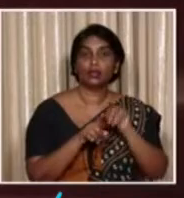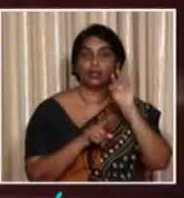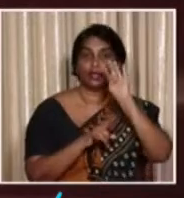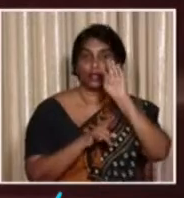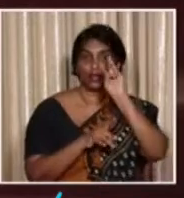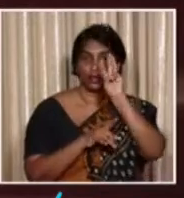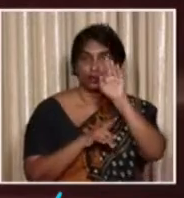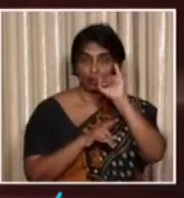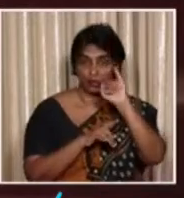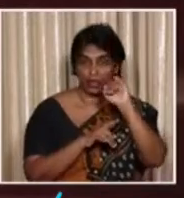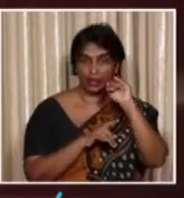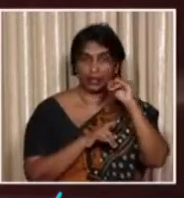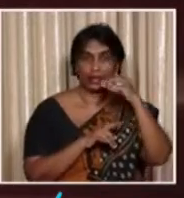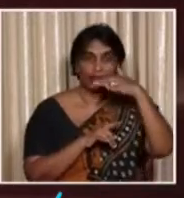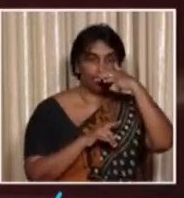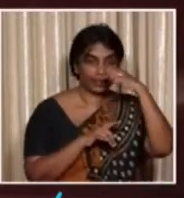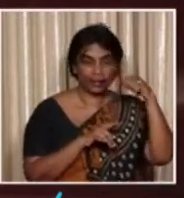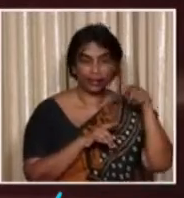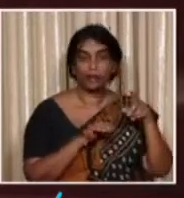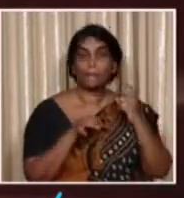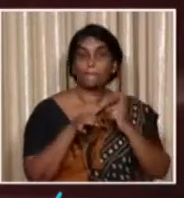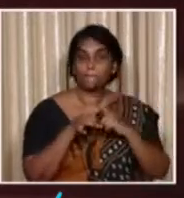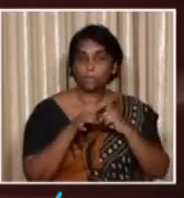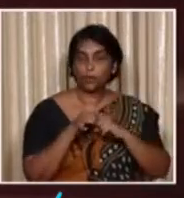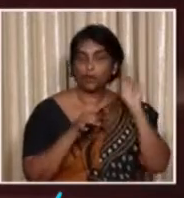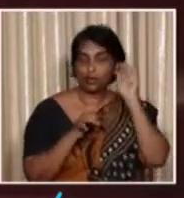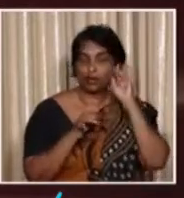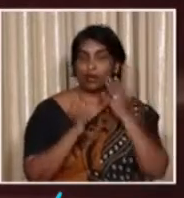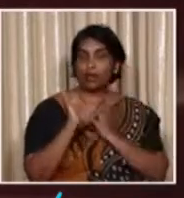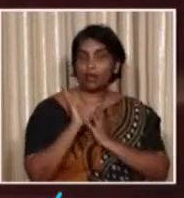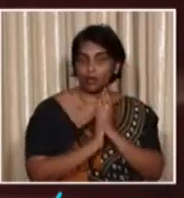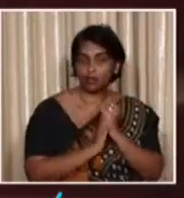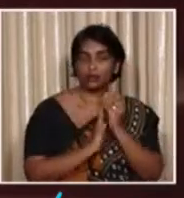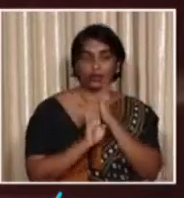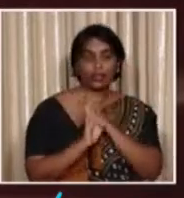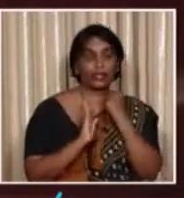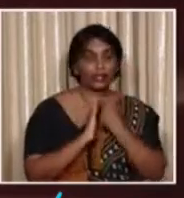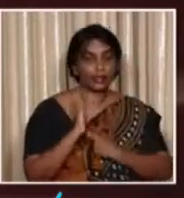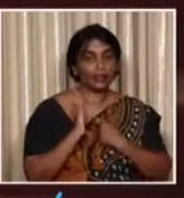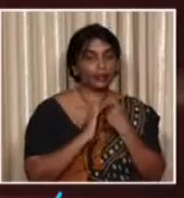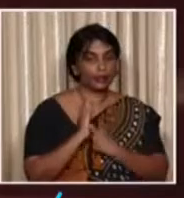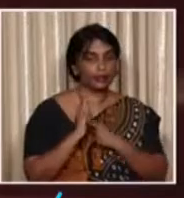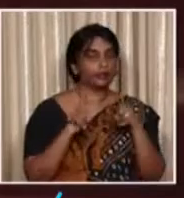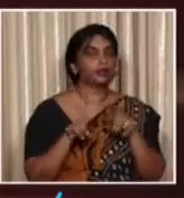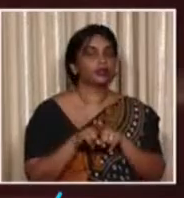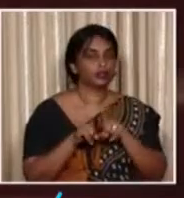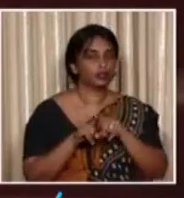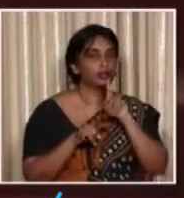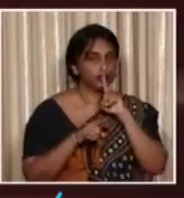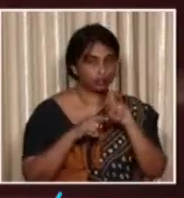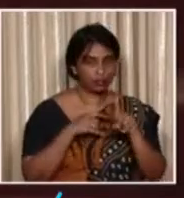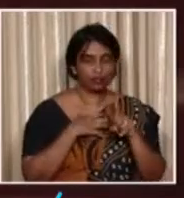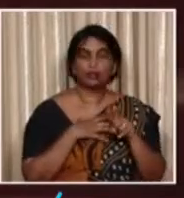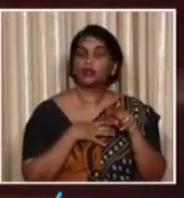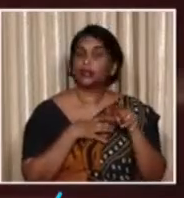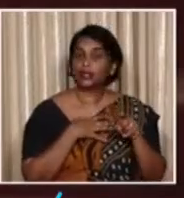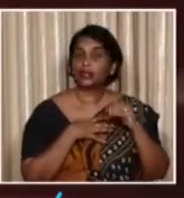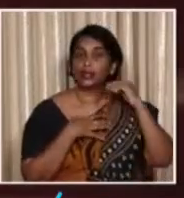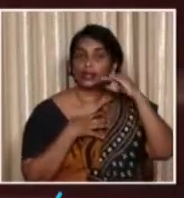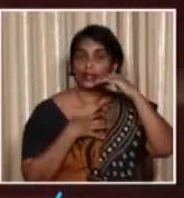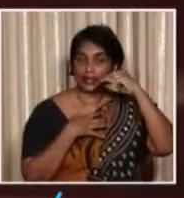36 ඊයන් යටතේ ප්‍රශ්න ඇසීමේ අයිතිවාසිකම මතු සඳහන් රීතිවලට යටත් විය යුතුය යනුවෙන් සඳහන් වෙනවා.